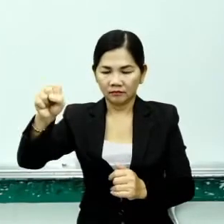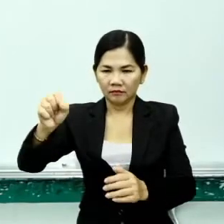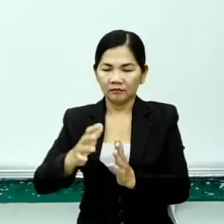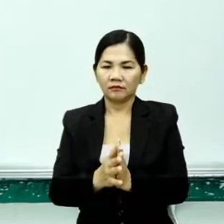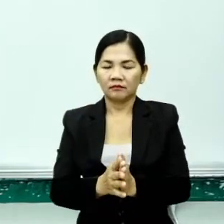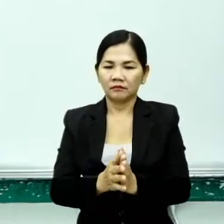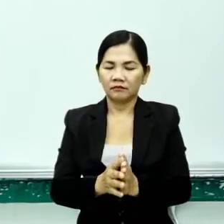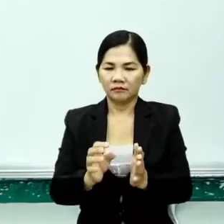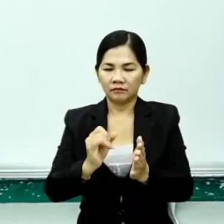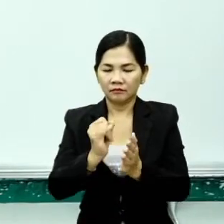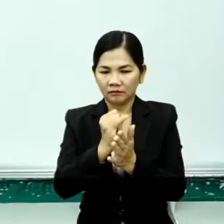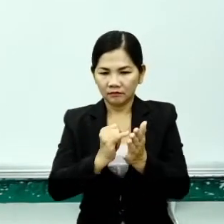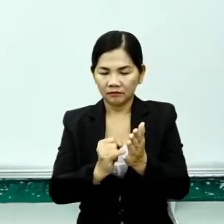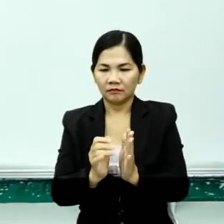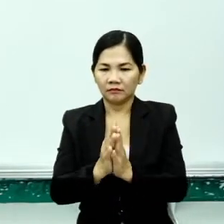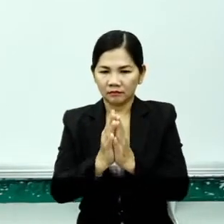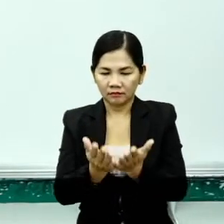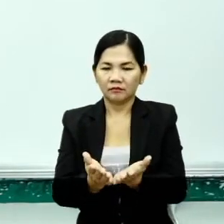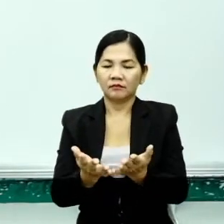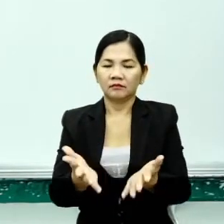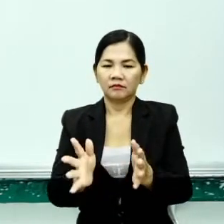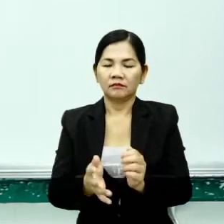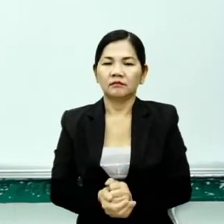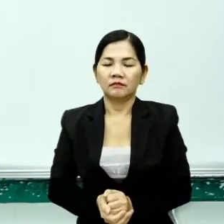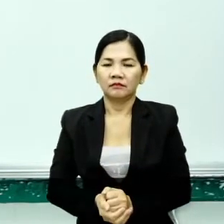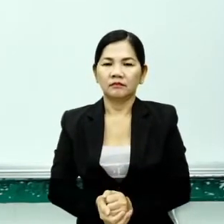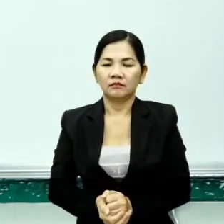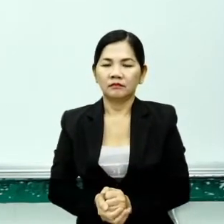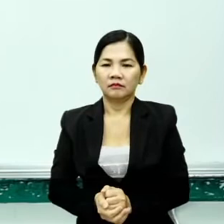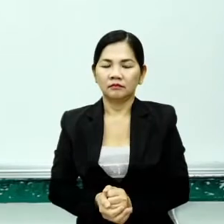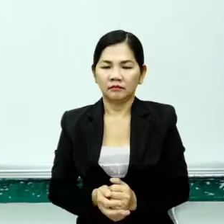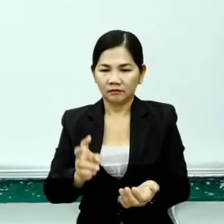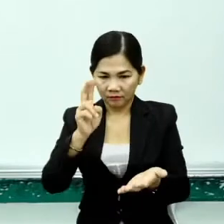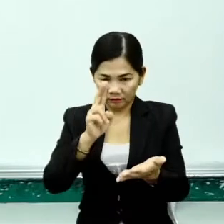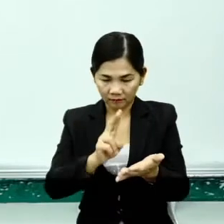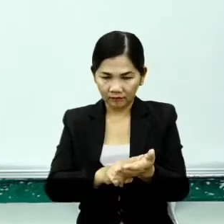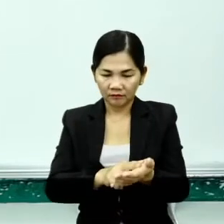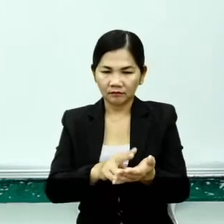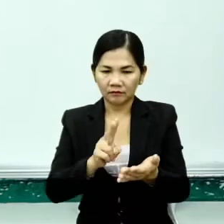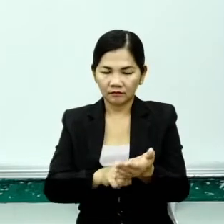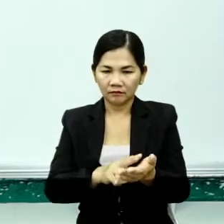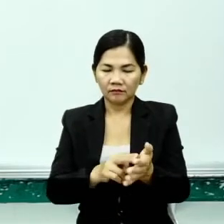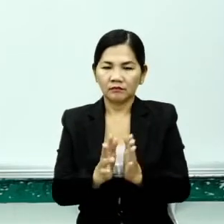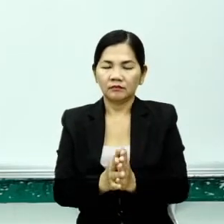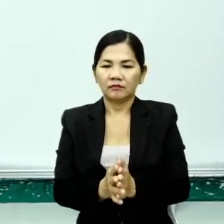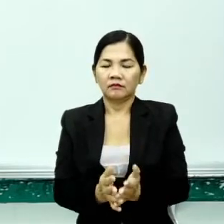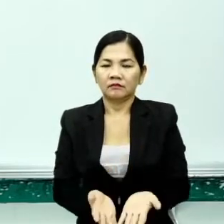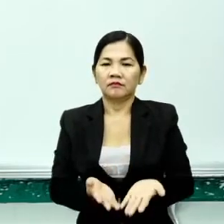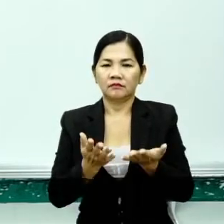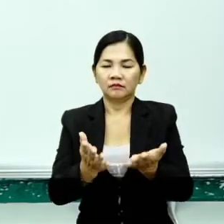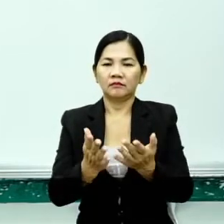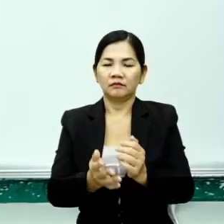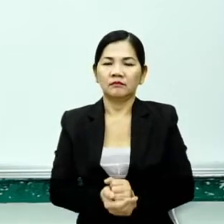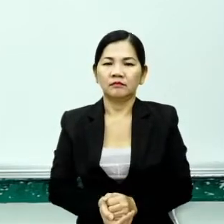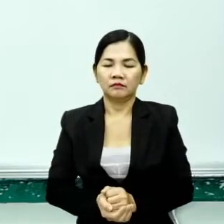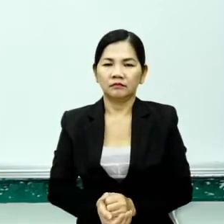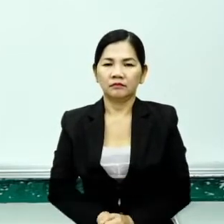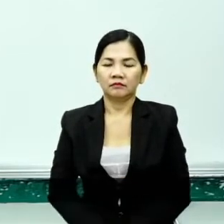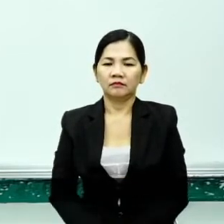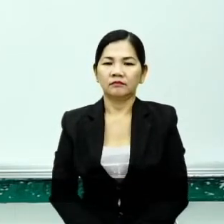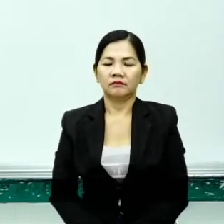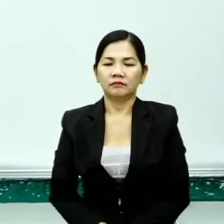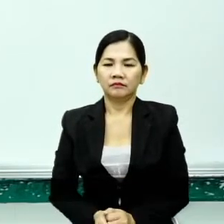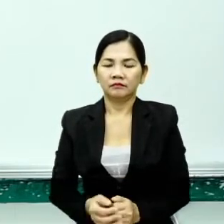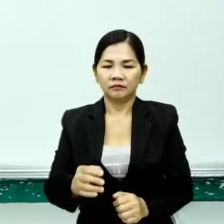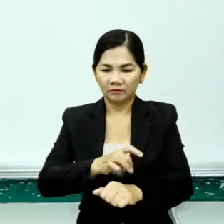cả đọc đạp riêng ở đây có sự phớ cha được bọc con là con á cha làm bếch tốt cha ở thuốc khắp tiên tốt cho mùi nắng cha nè cừu là con á